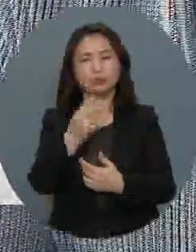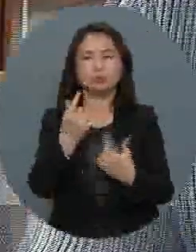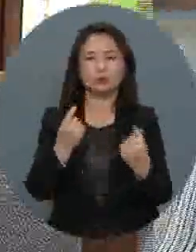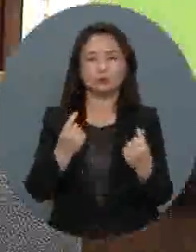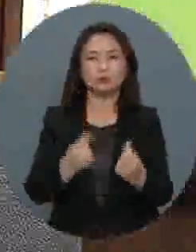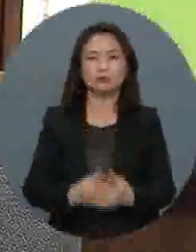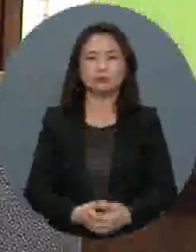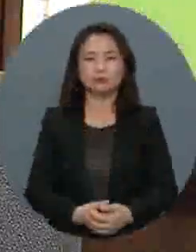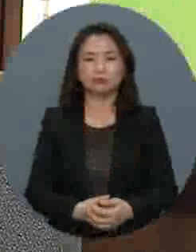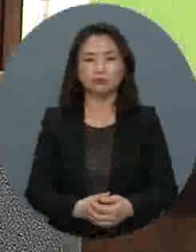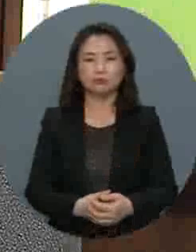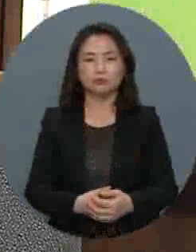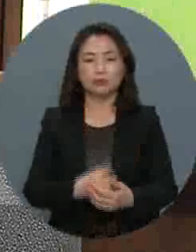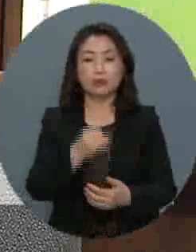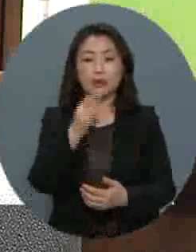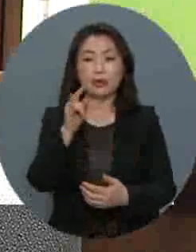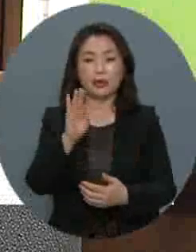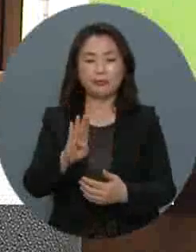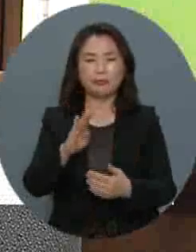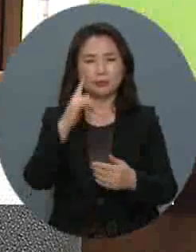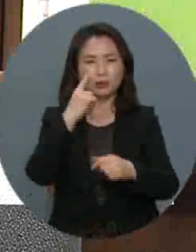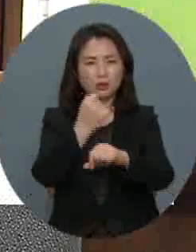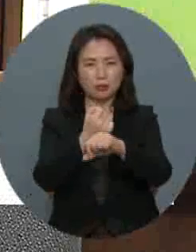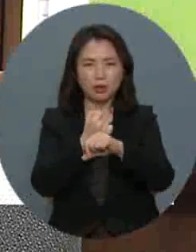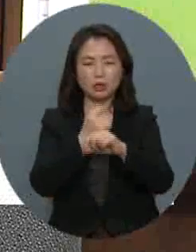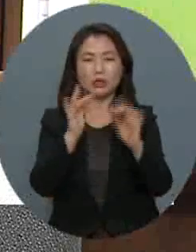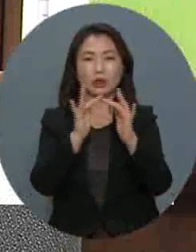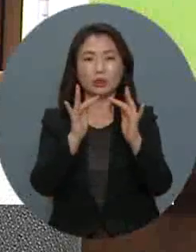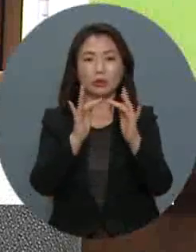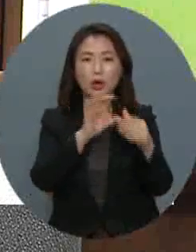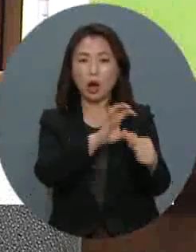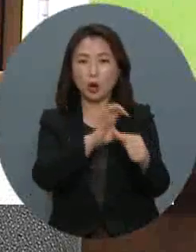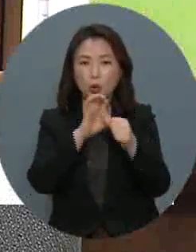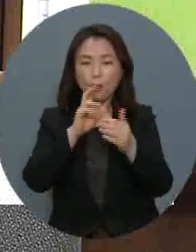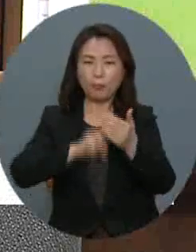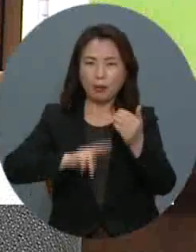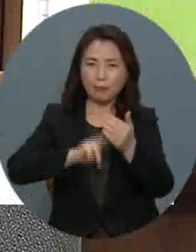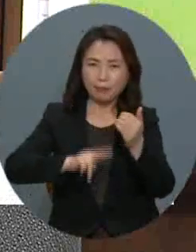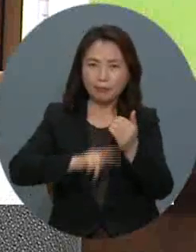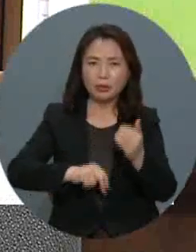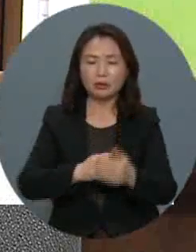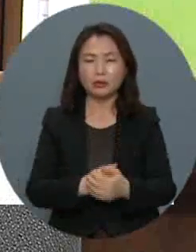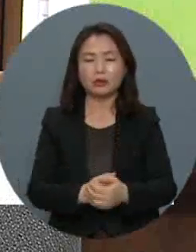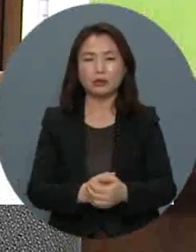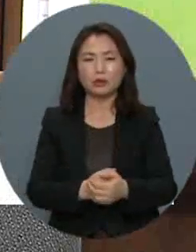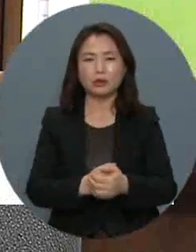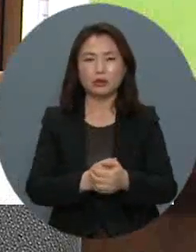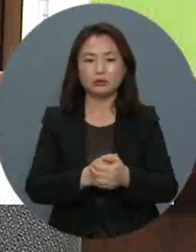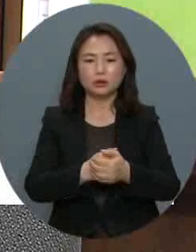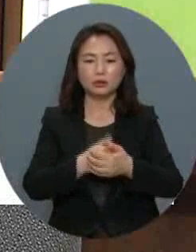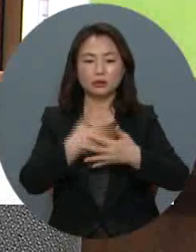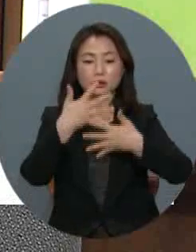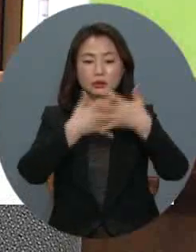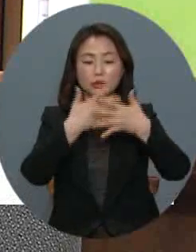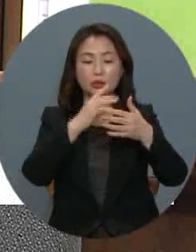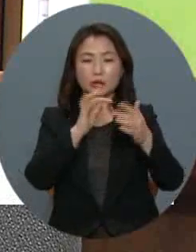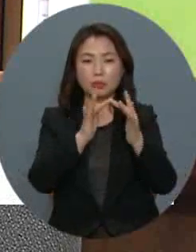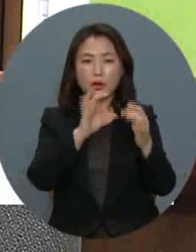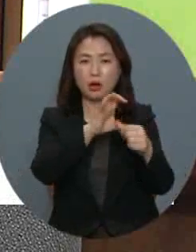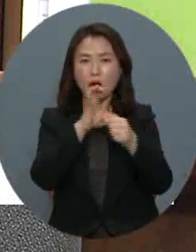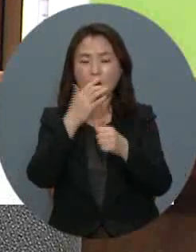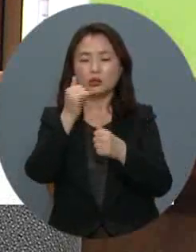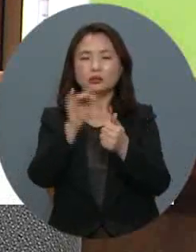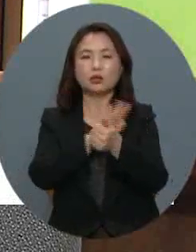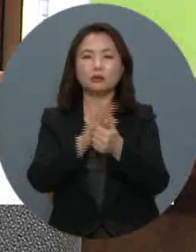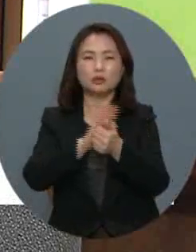같습니다. 그앱 개발이라든지 그다음에 뭐 인터넷을 통한 어떤 판매라든지 이런 그 비대면 관련된 어떤 서비스를